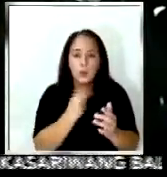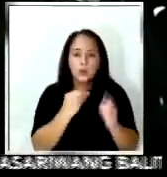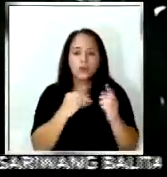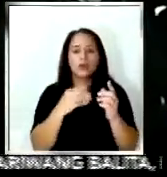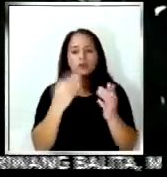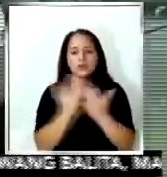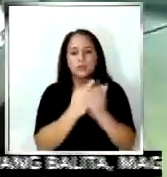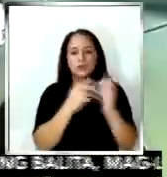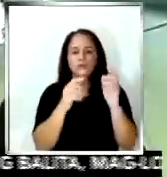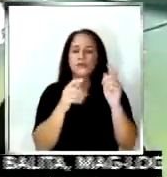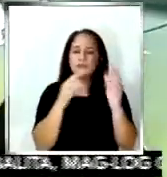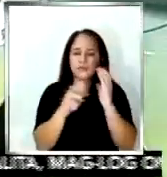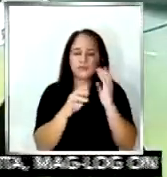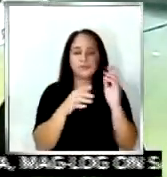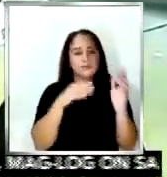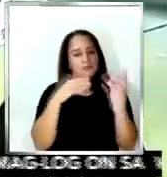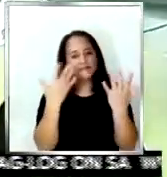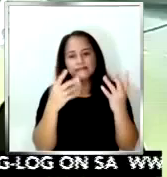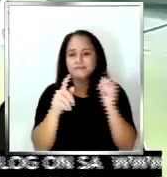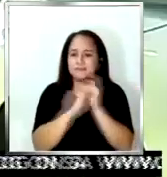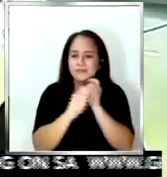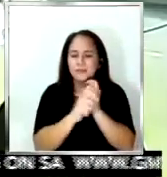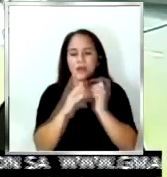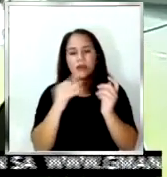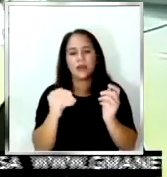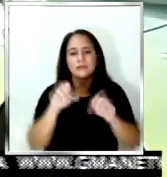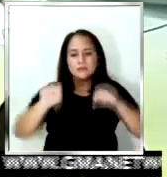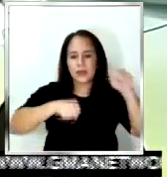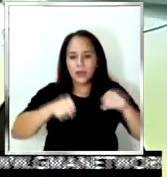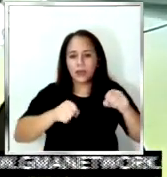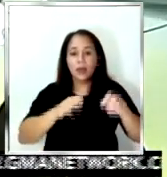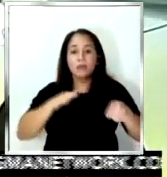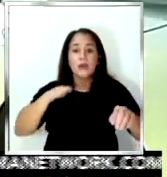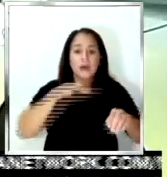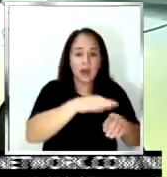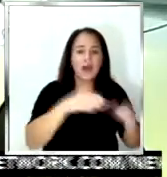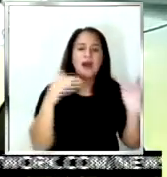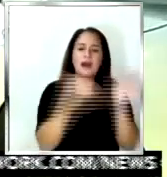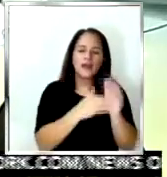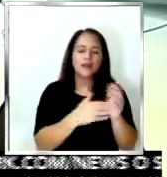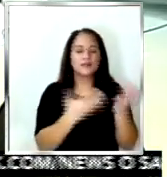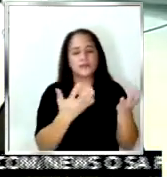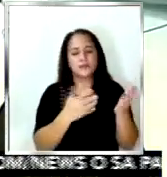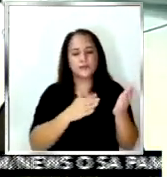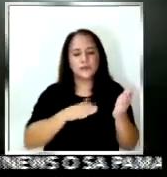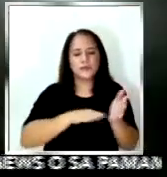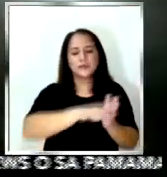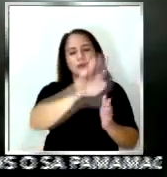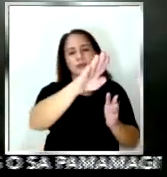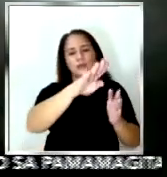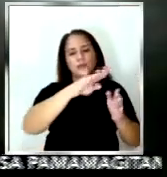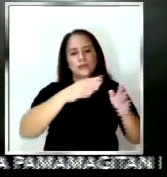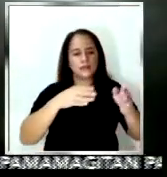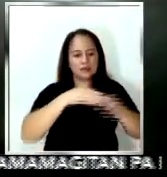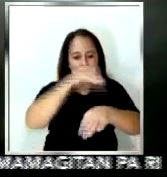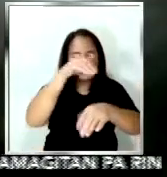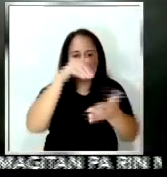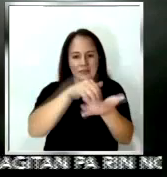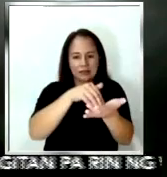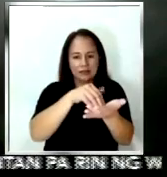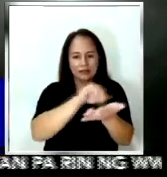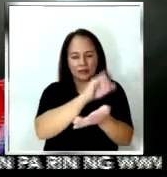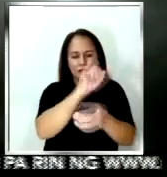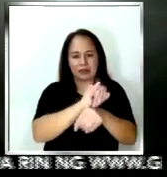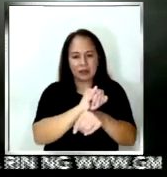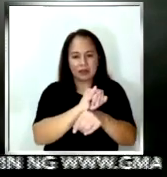bike. Pag-abante niya, nabangga niya uli ang SUV hanggang sa dumiretso na siya sa Center Island. Pagpunta ko sa kanya sana, lalapitan